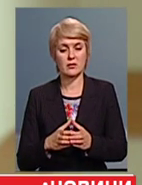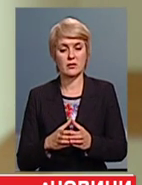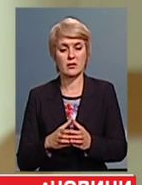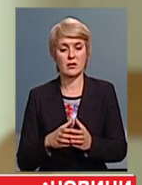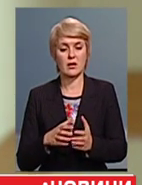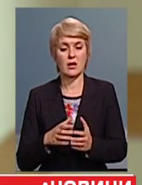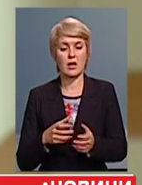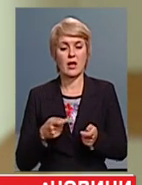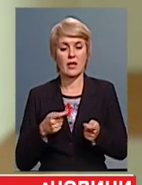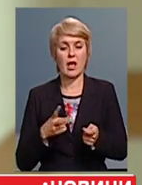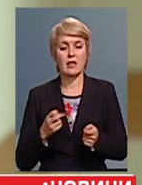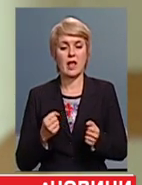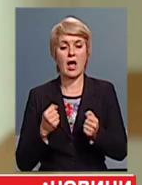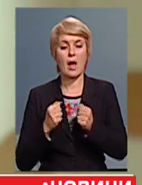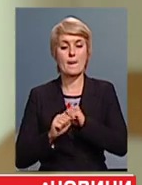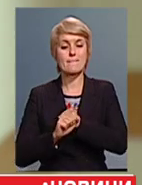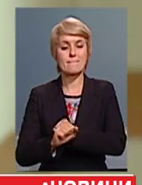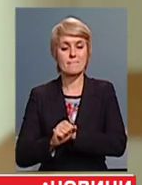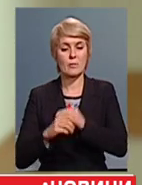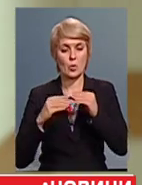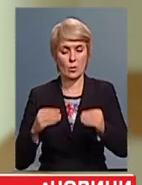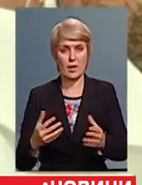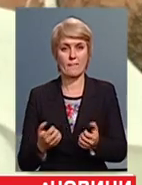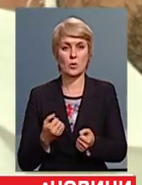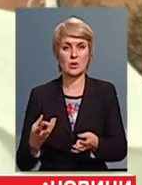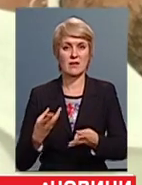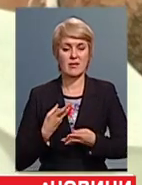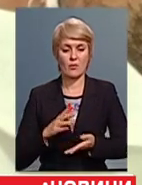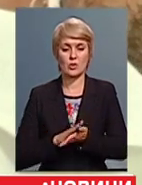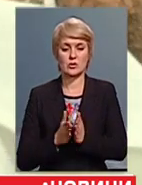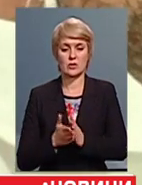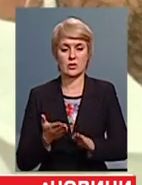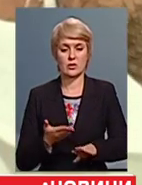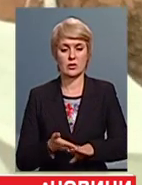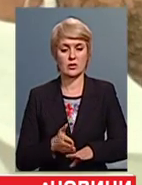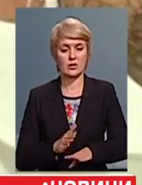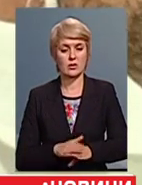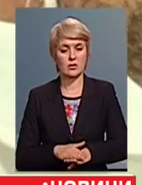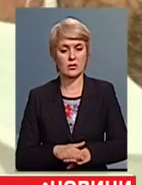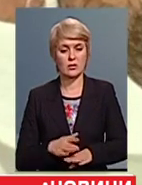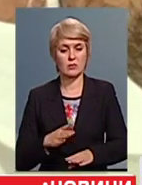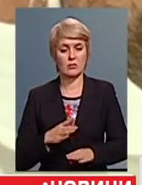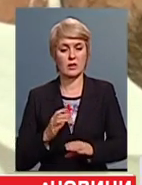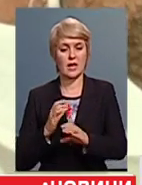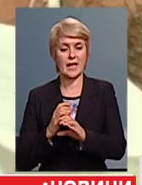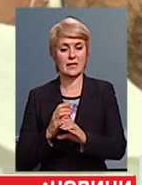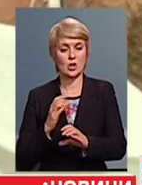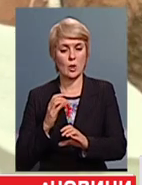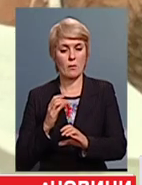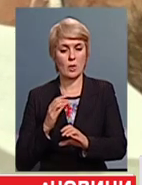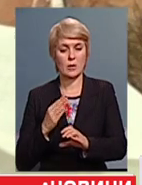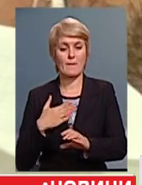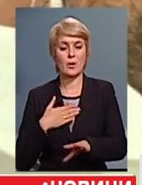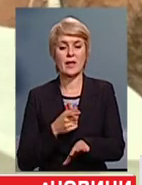получил травму. Его состояние тяжелое. БМП, я говорю, гранатометы. Ну, по нам